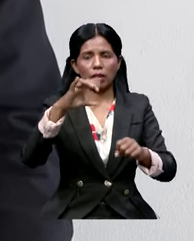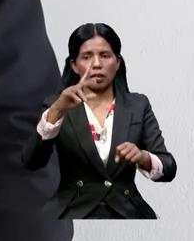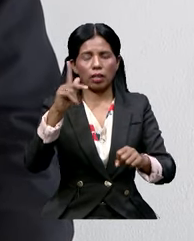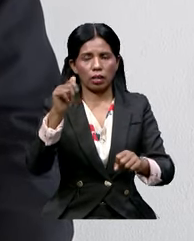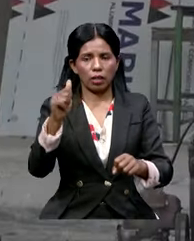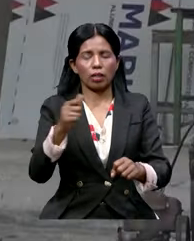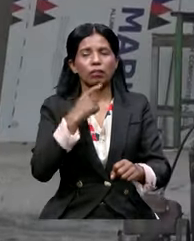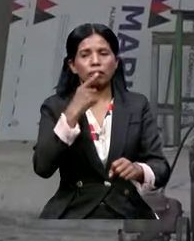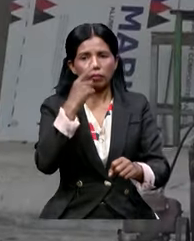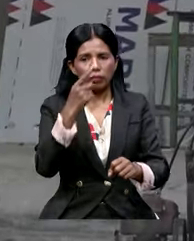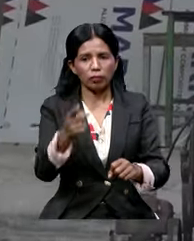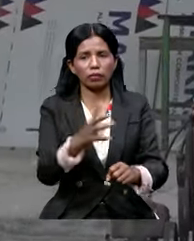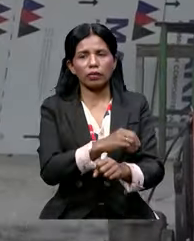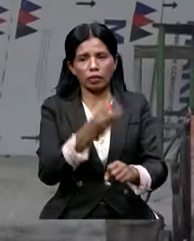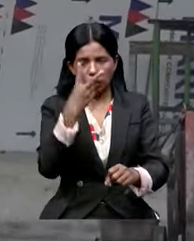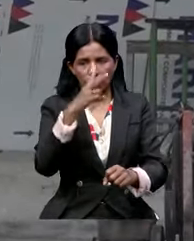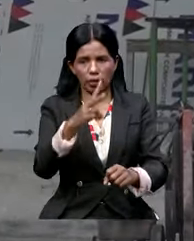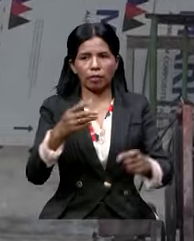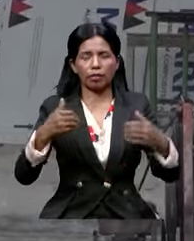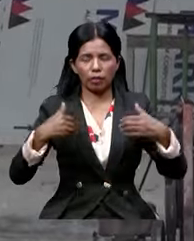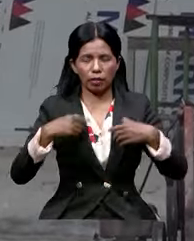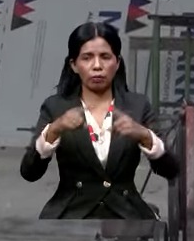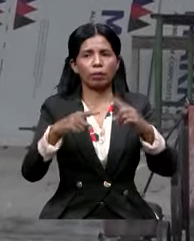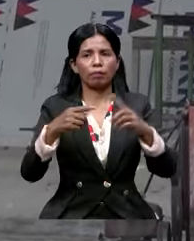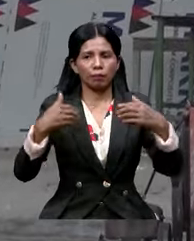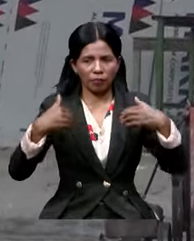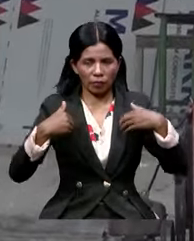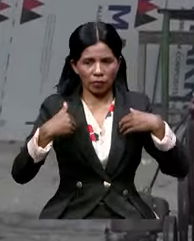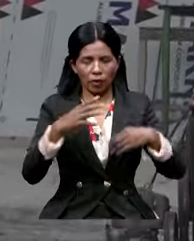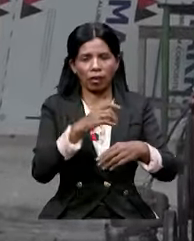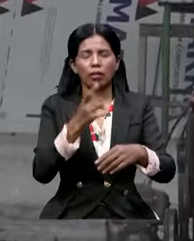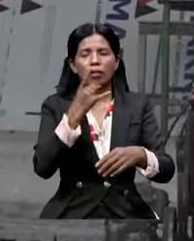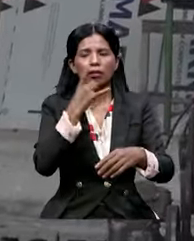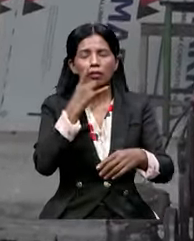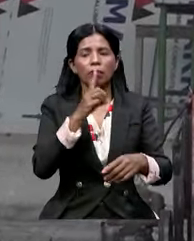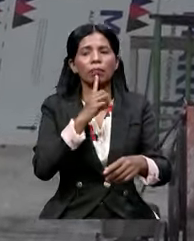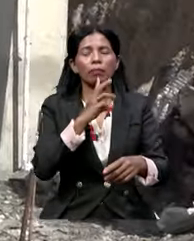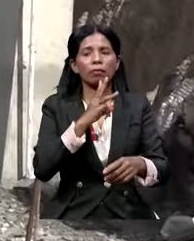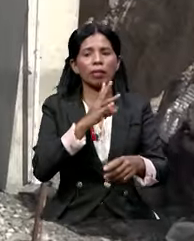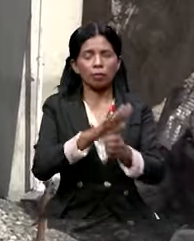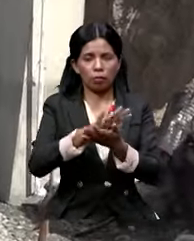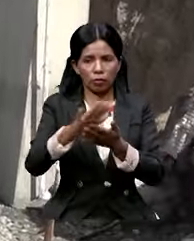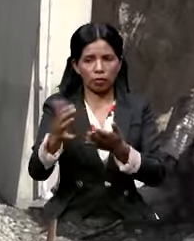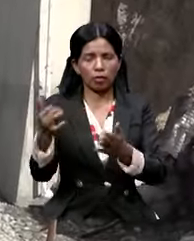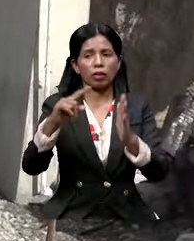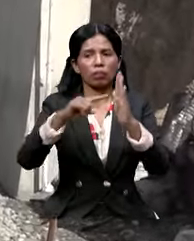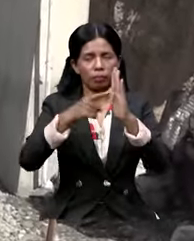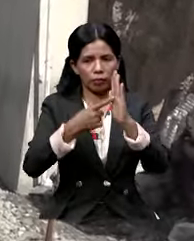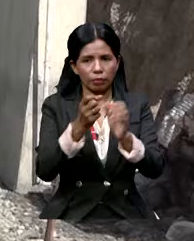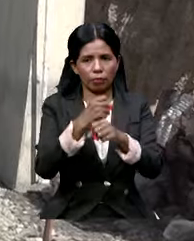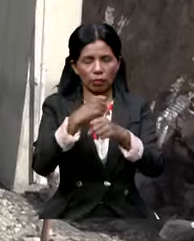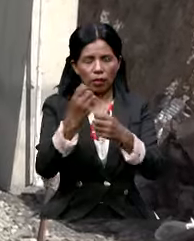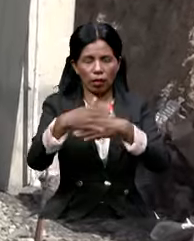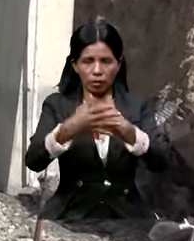mos informa tuir kalkulasau ne be iha banghira iha ona koneksau eletricidade no be mos sira se hahu konstruksau no se